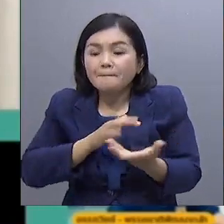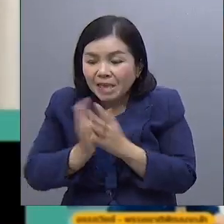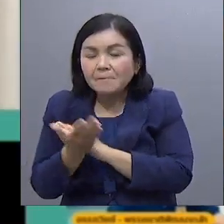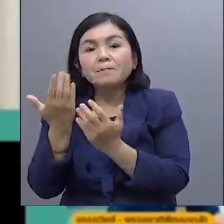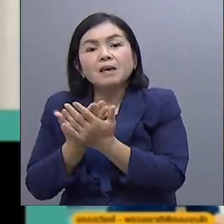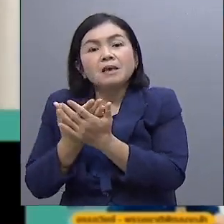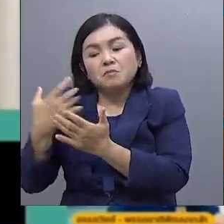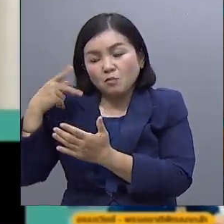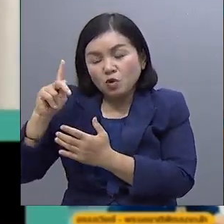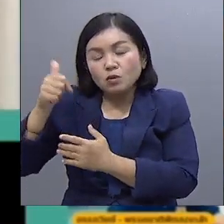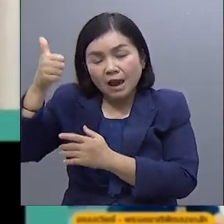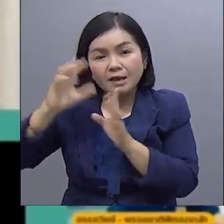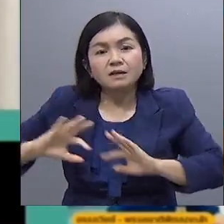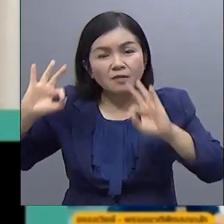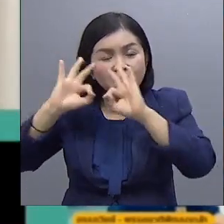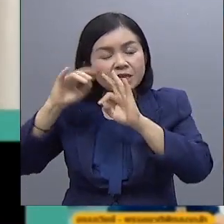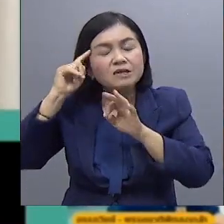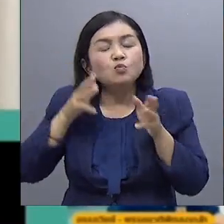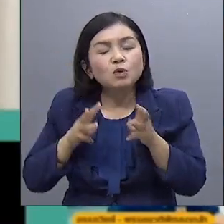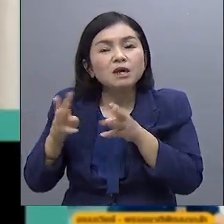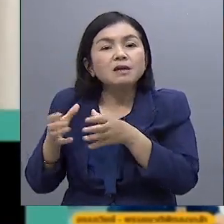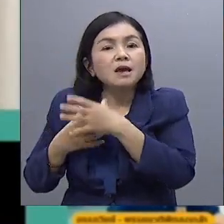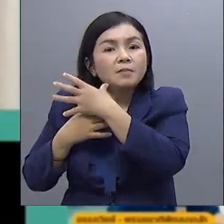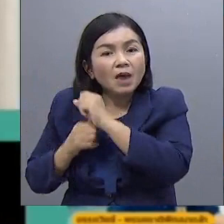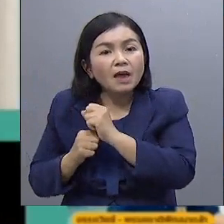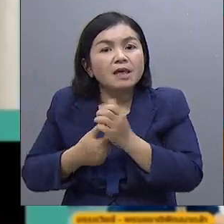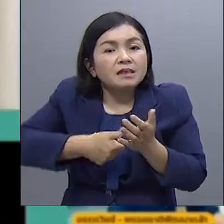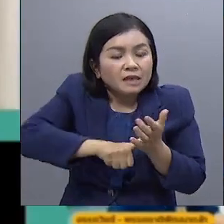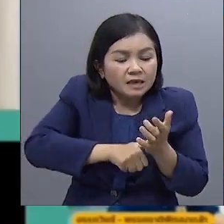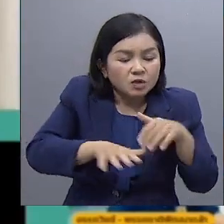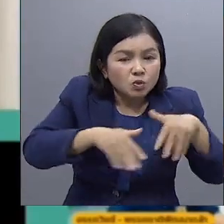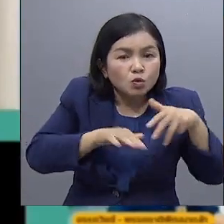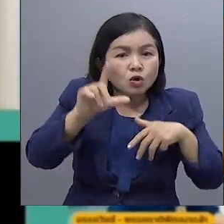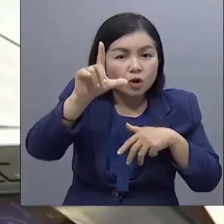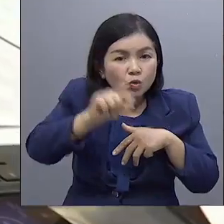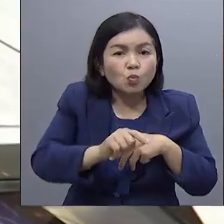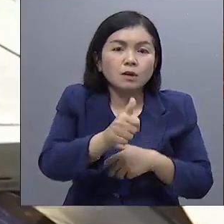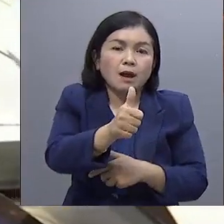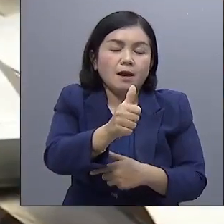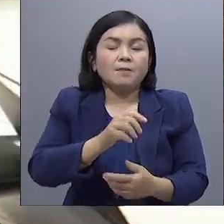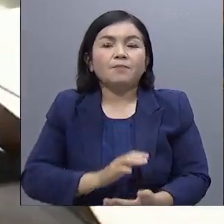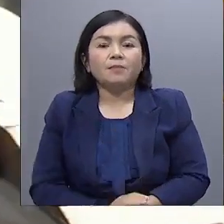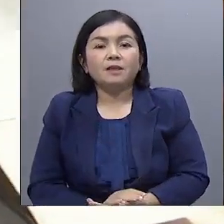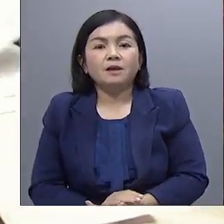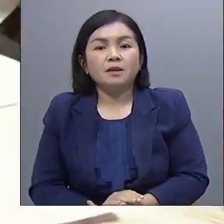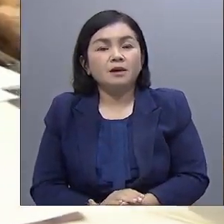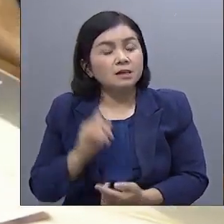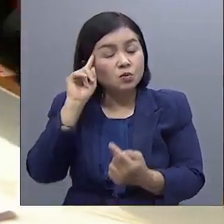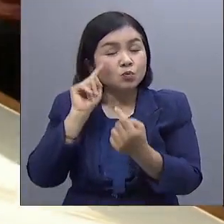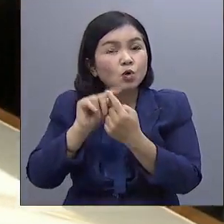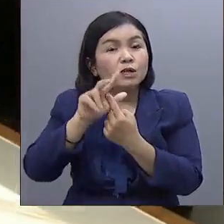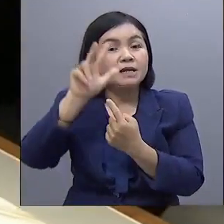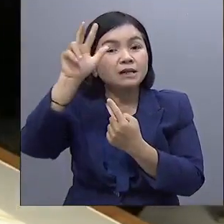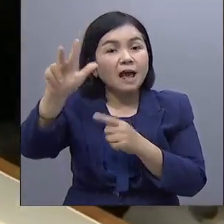น์นะนี่คือหลักคิดที่สำคัญที่จะทำให้หนี้สาธารณะเราเนี่ยลดลงได้ นโยบายที่3ค่ะการยก